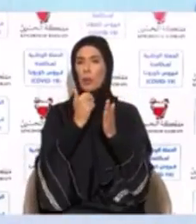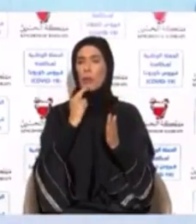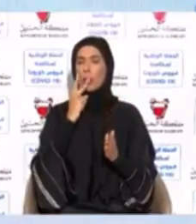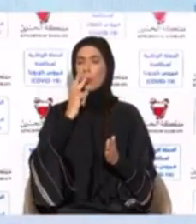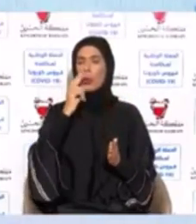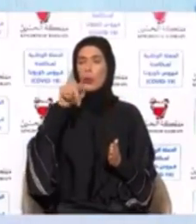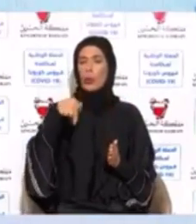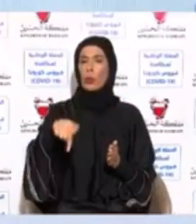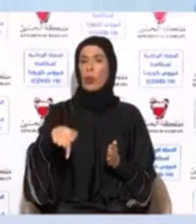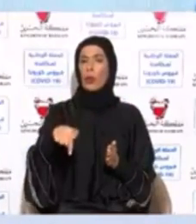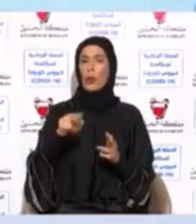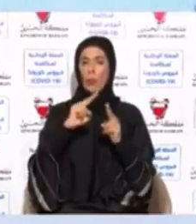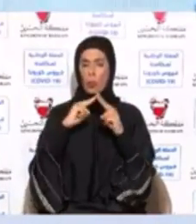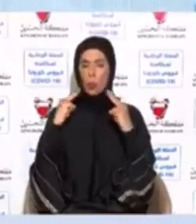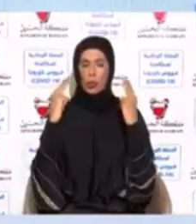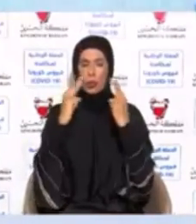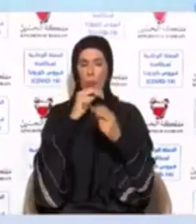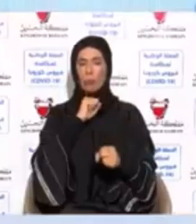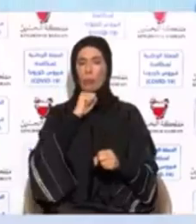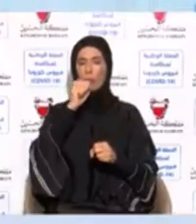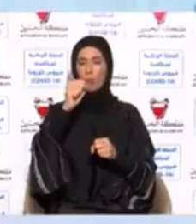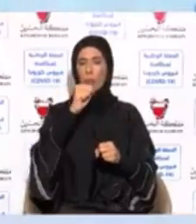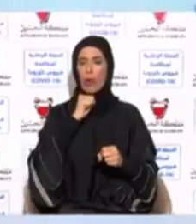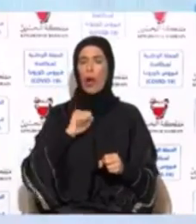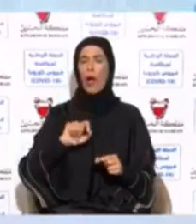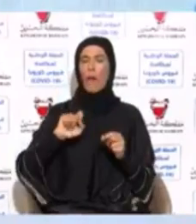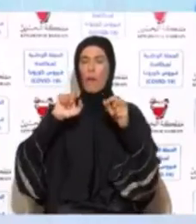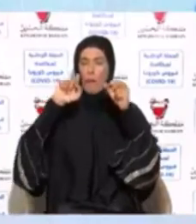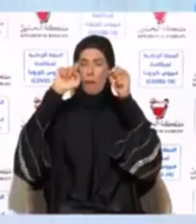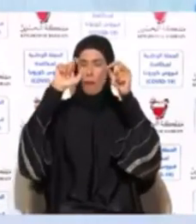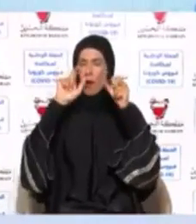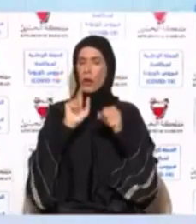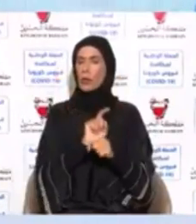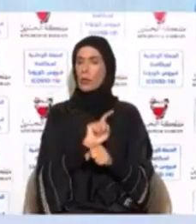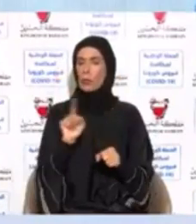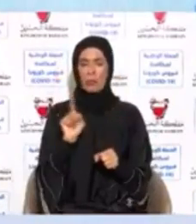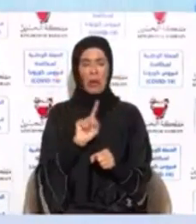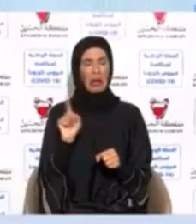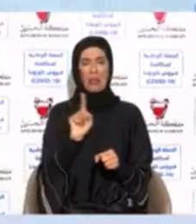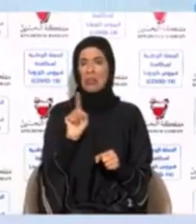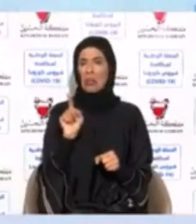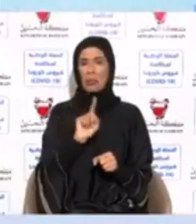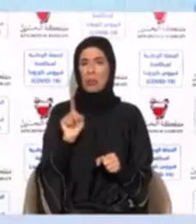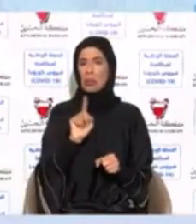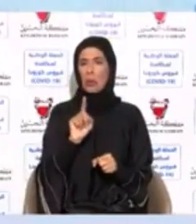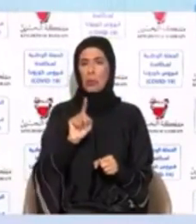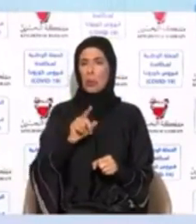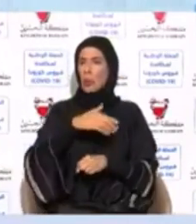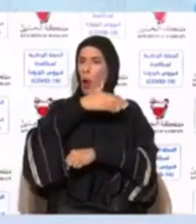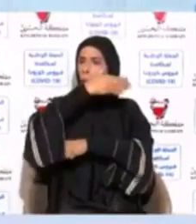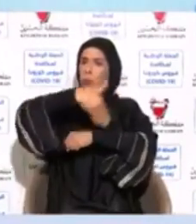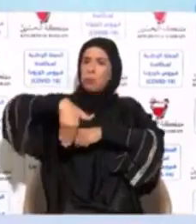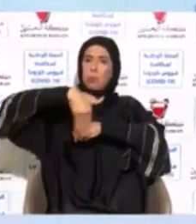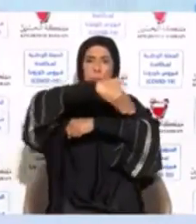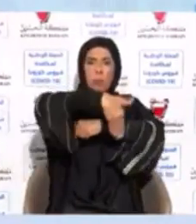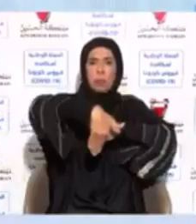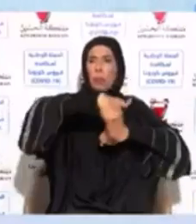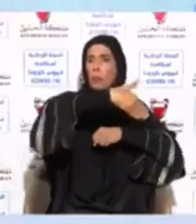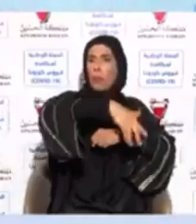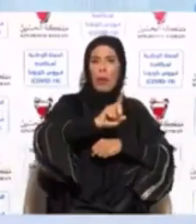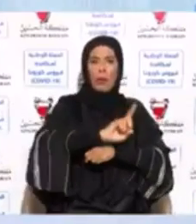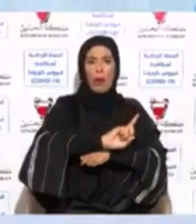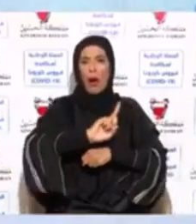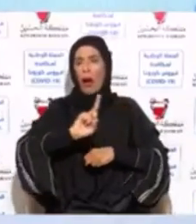في اكثر من مؤتمر صحفي ان هذا الفيروس فعلا لا يعرف حدود جغرافيه ولا يعرف اي